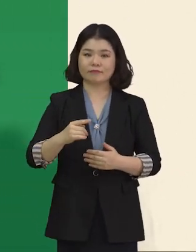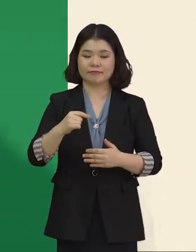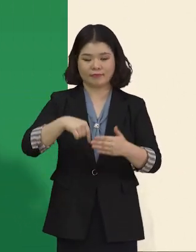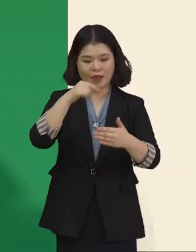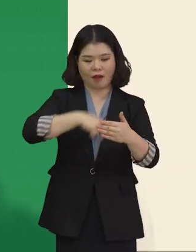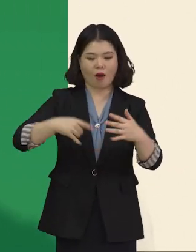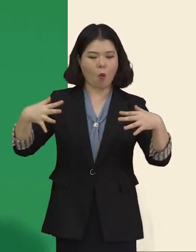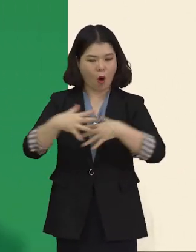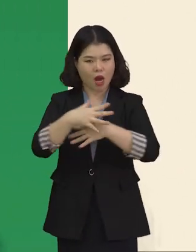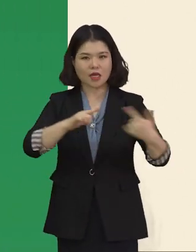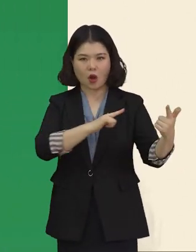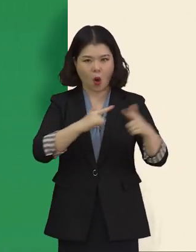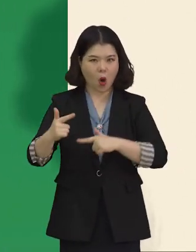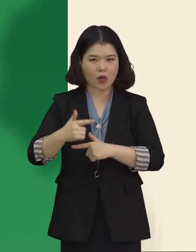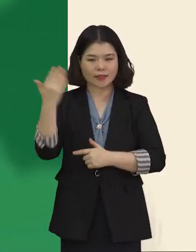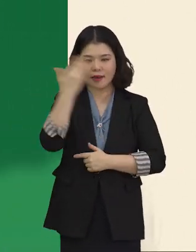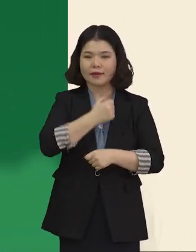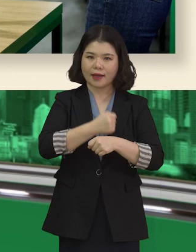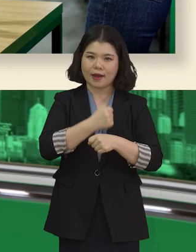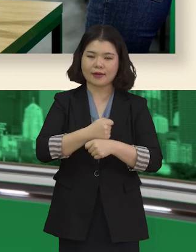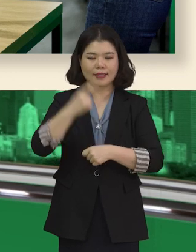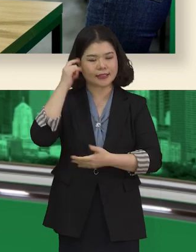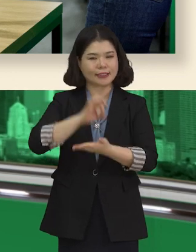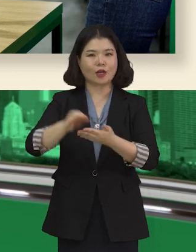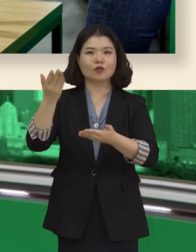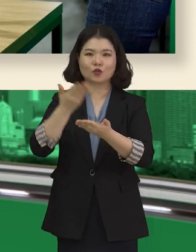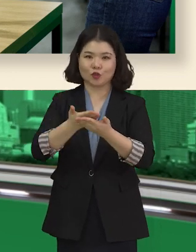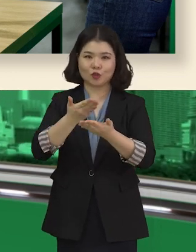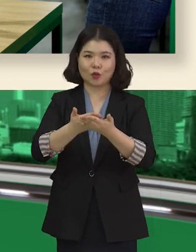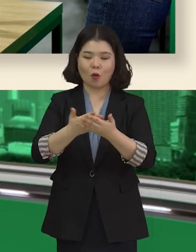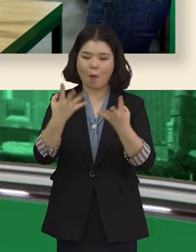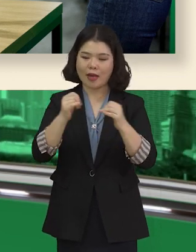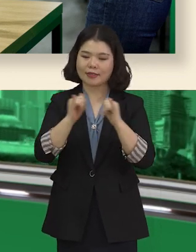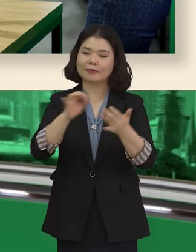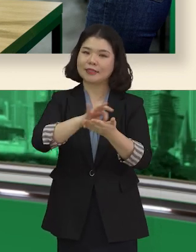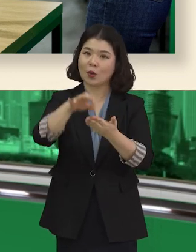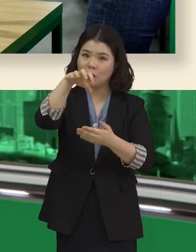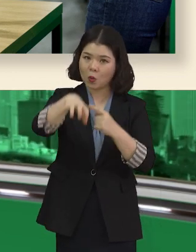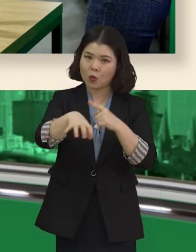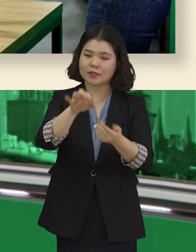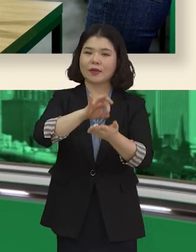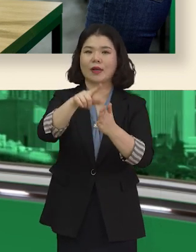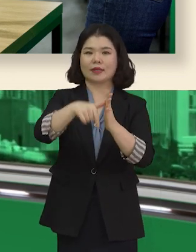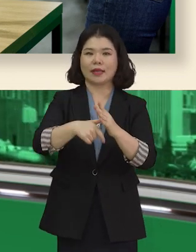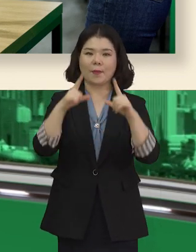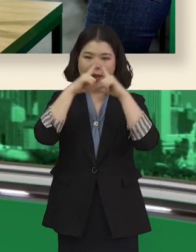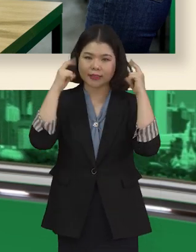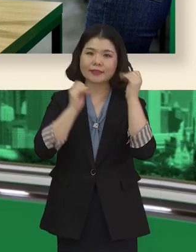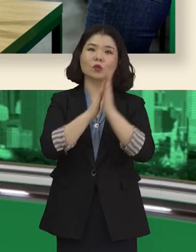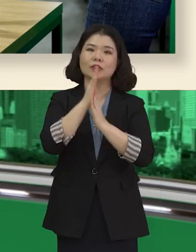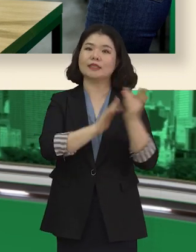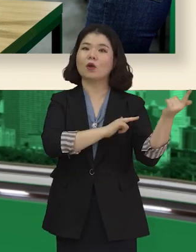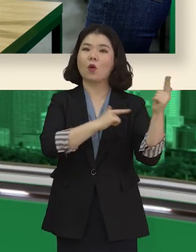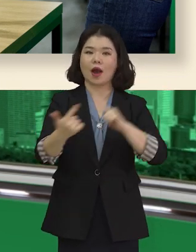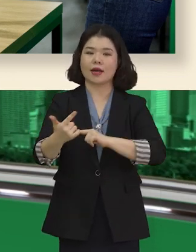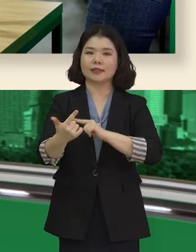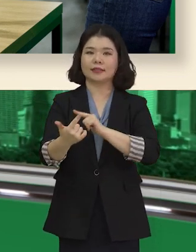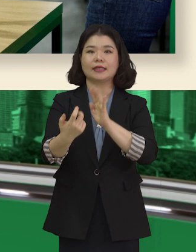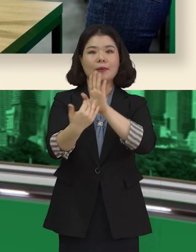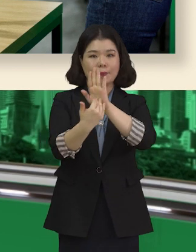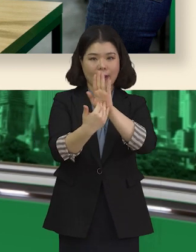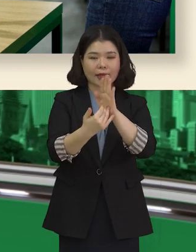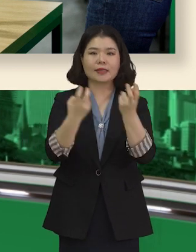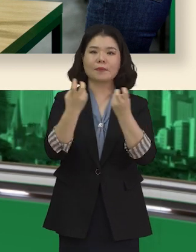환기와 소독에 각별히 신경을 써주시고 다중시설을 이용할 경우 마스크 착용과 손 씻기 등